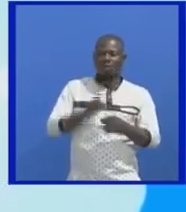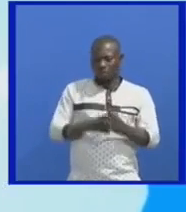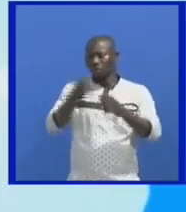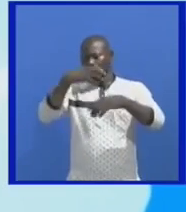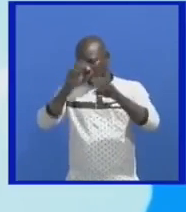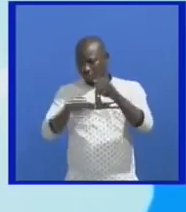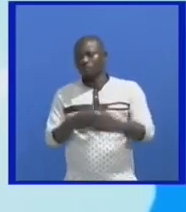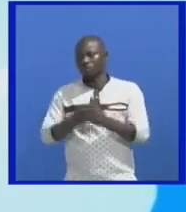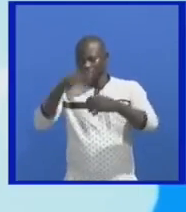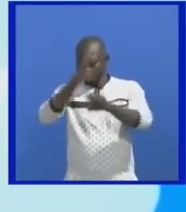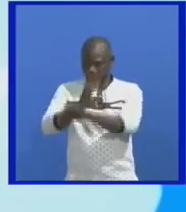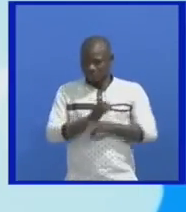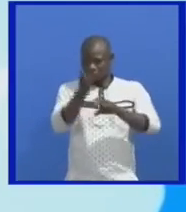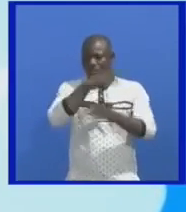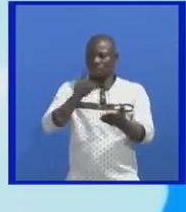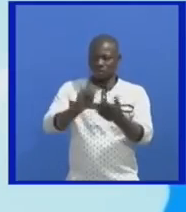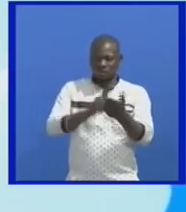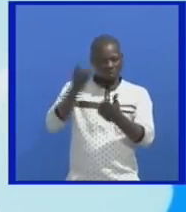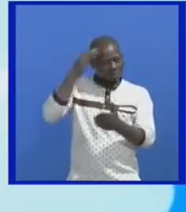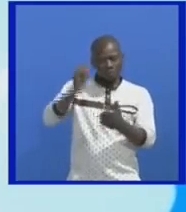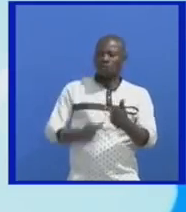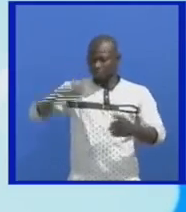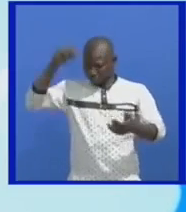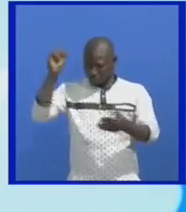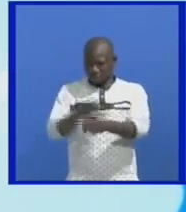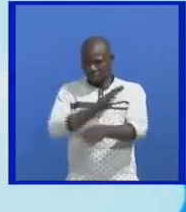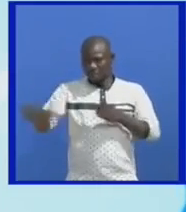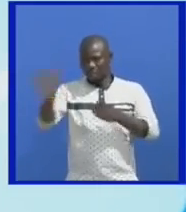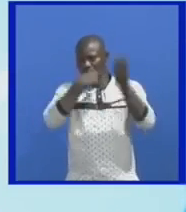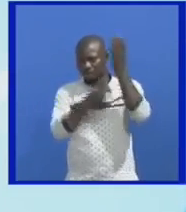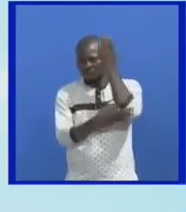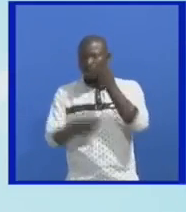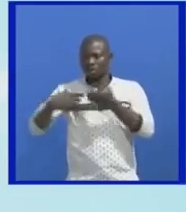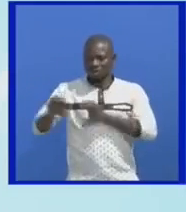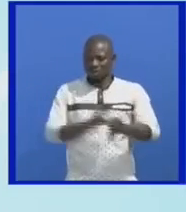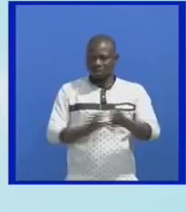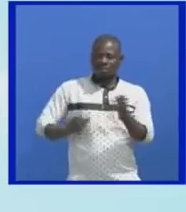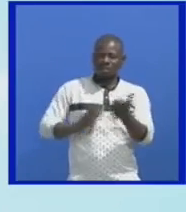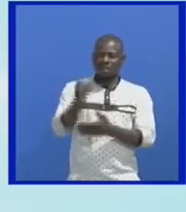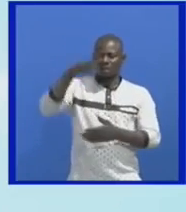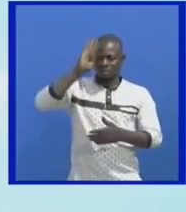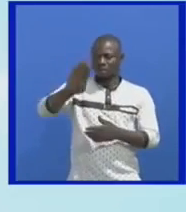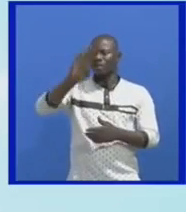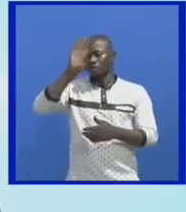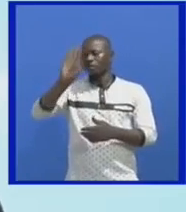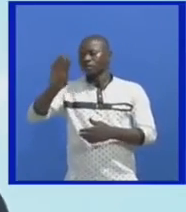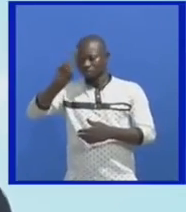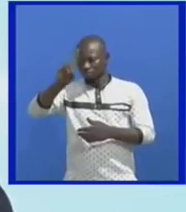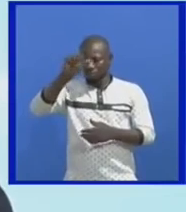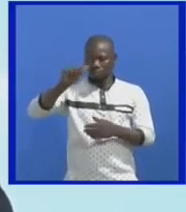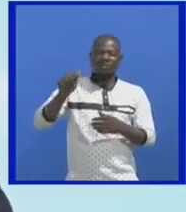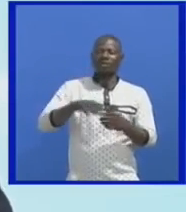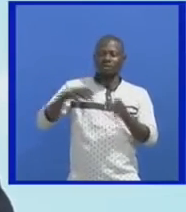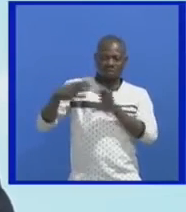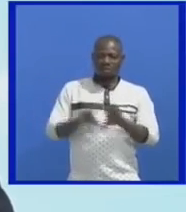pauvreté ». L'annonce a été faite par le bureau burkinabé des droits d'auteur au cours d'un point de presse organisé hier dans